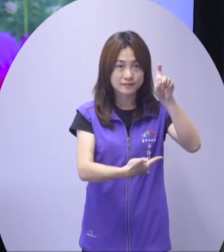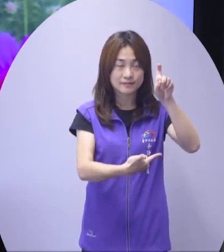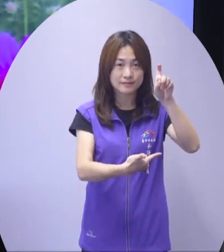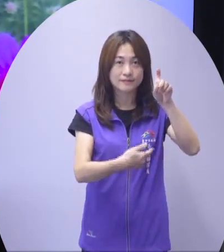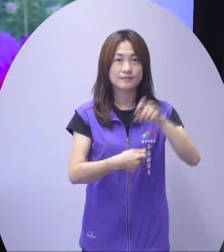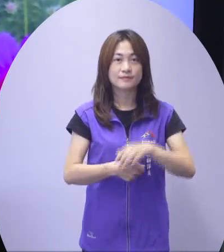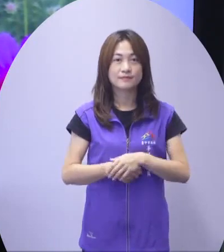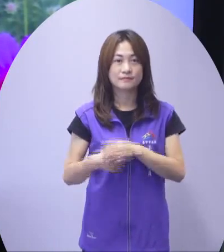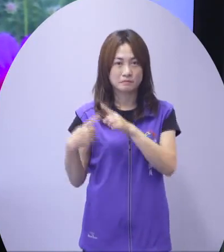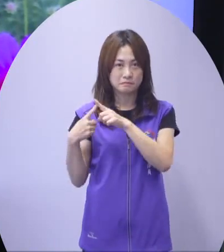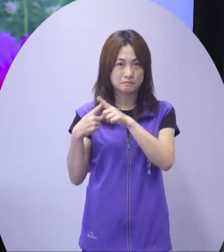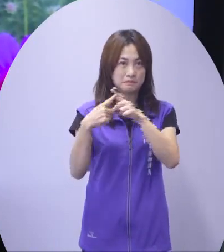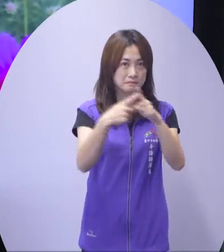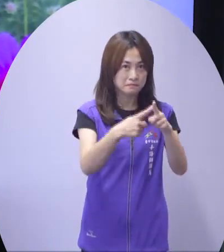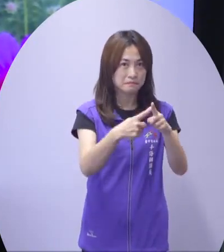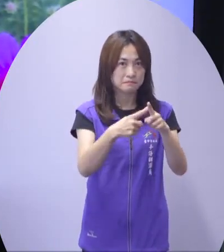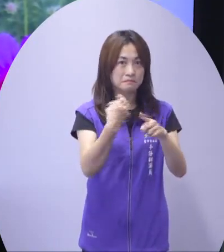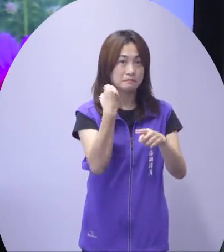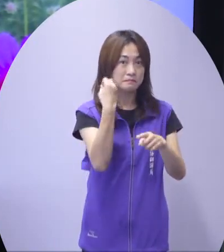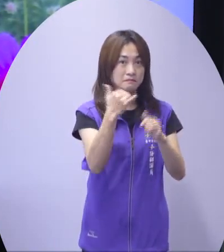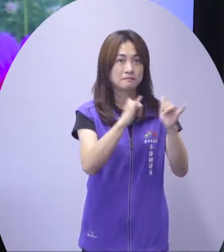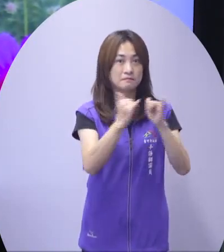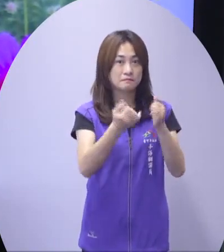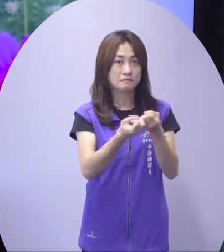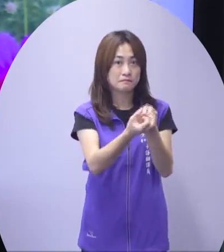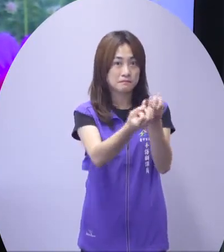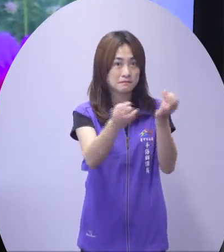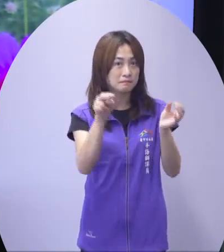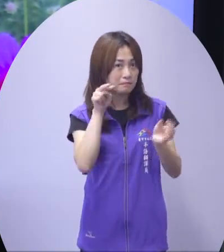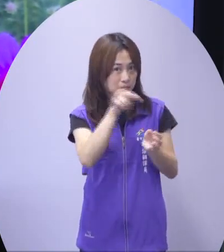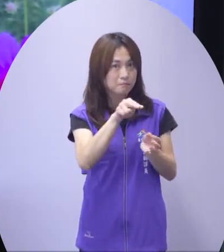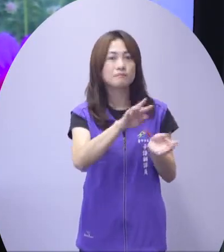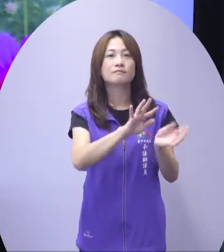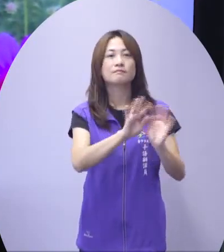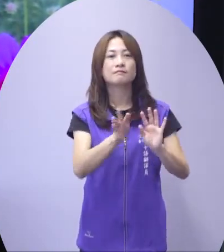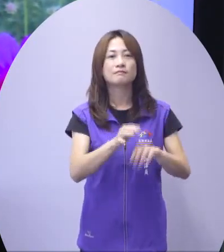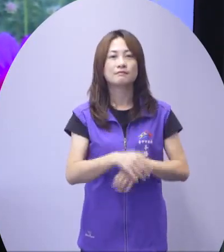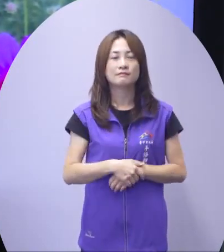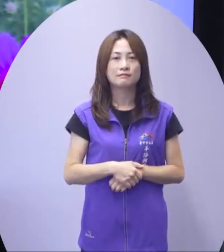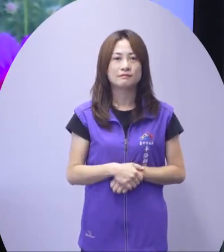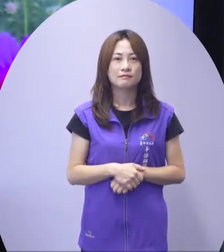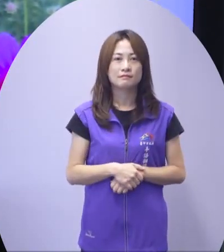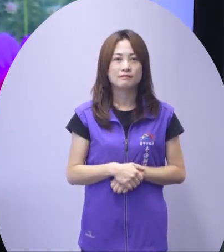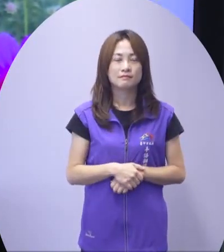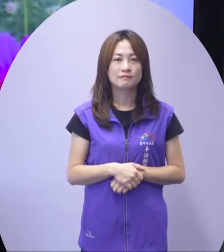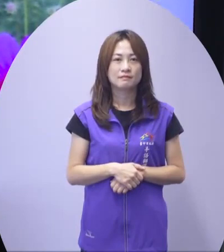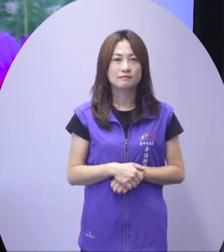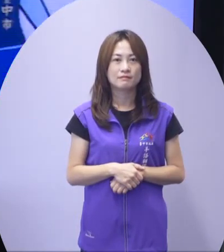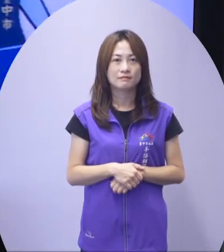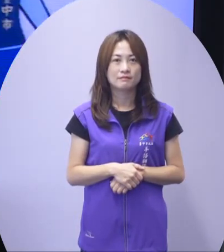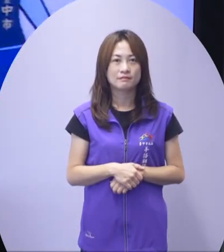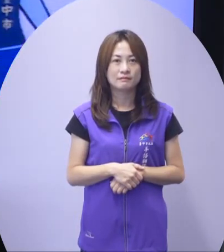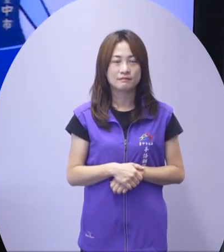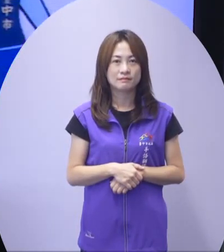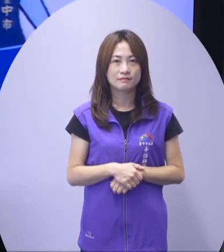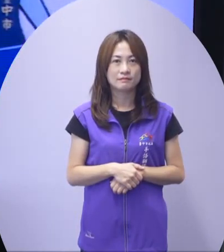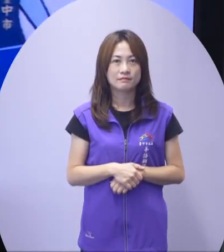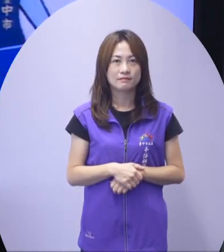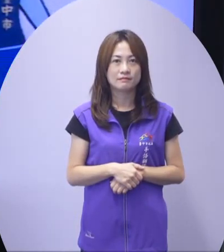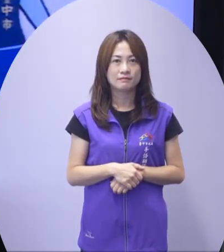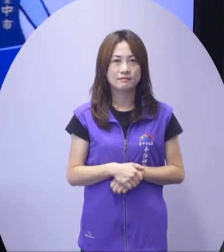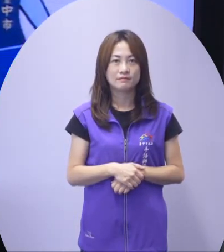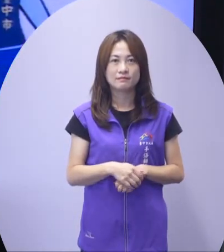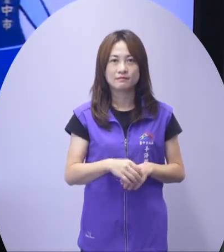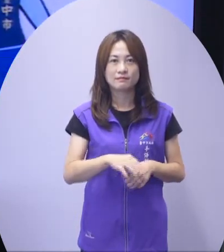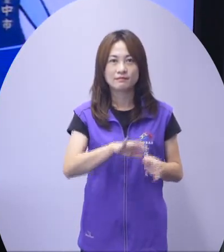海现场来那个来督导相关的进度的情形。另外，